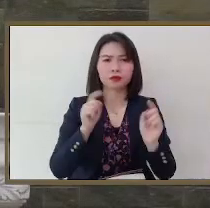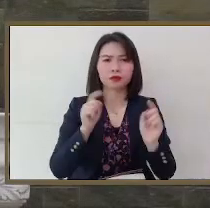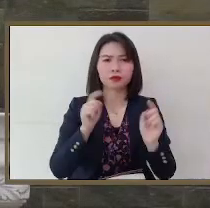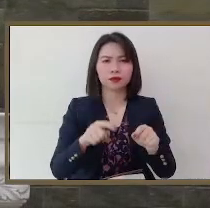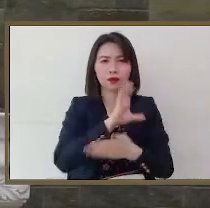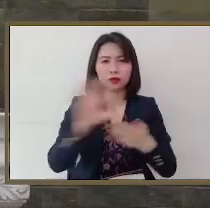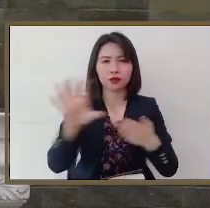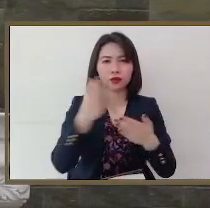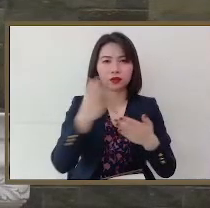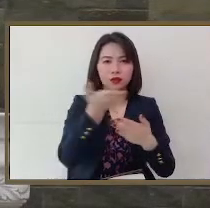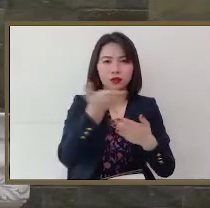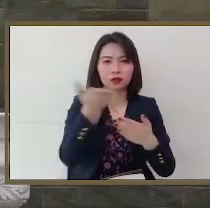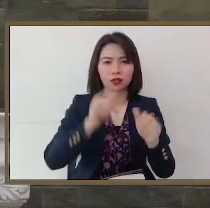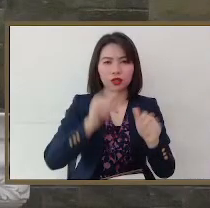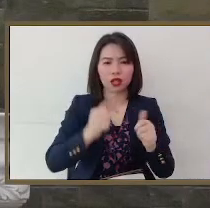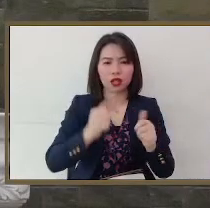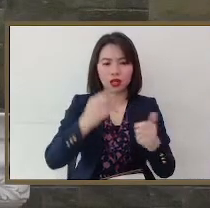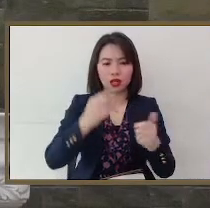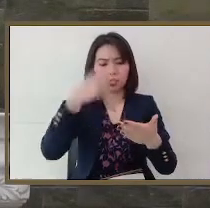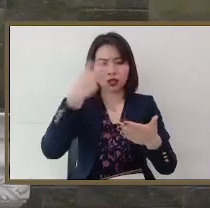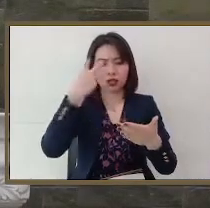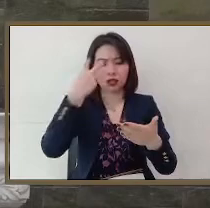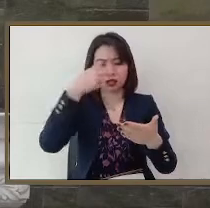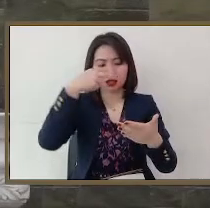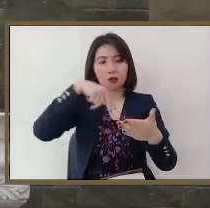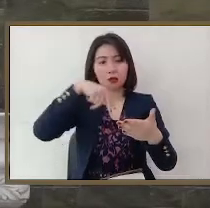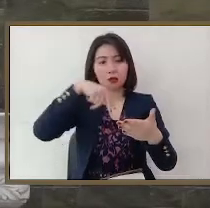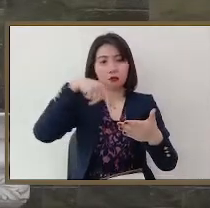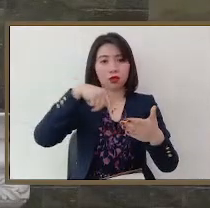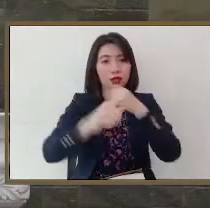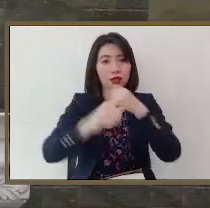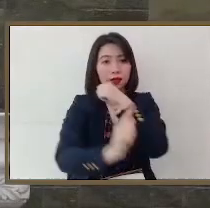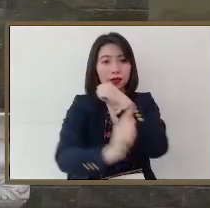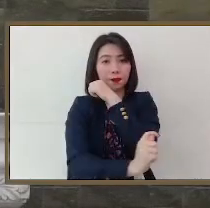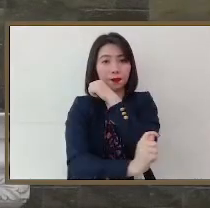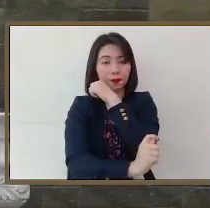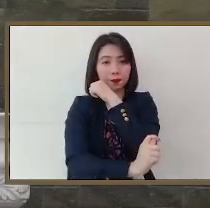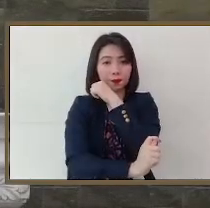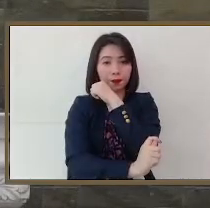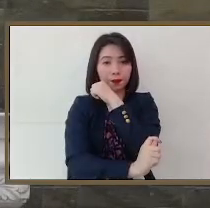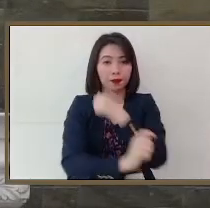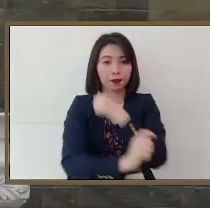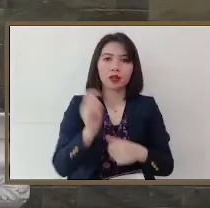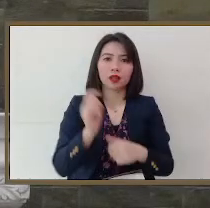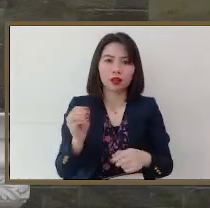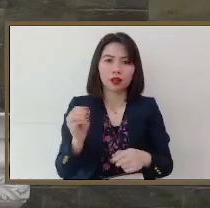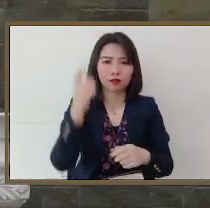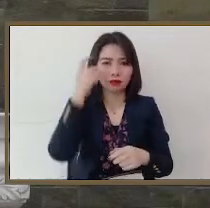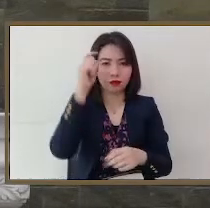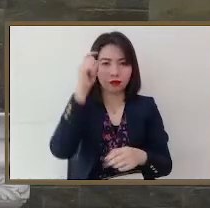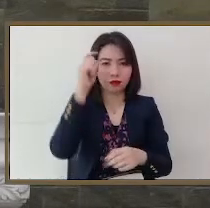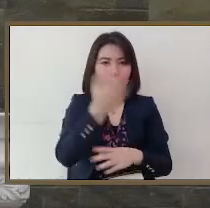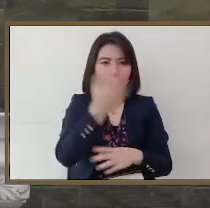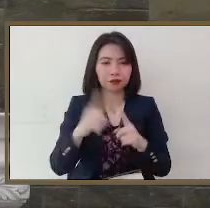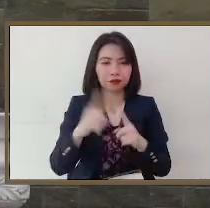salitang temptation or tempted. Alright? And then, para maunawaan po natin,